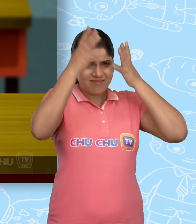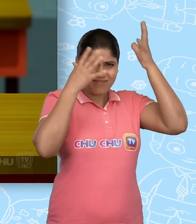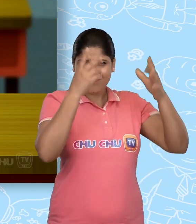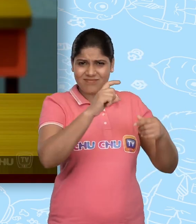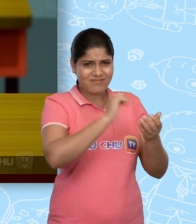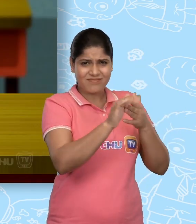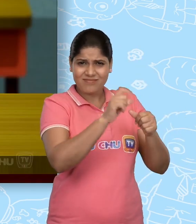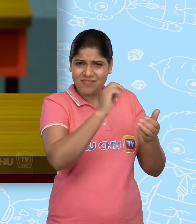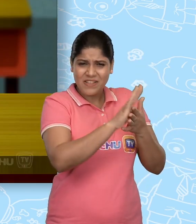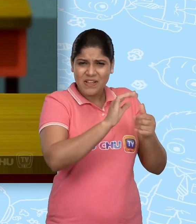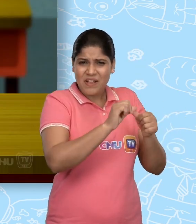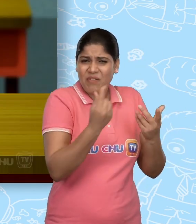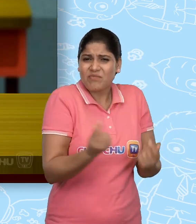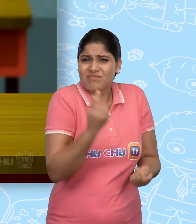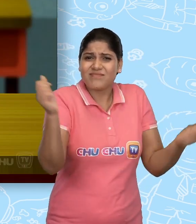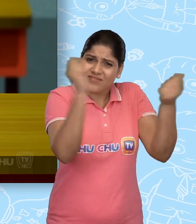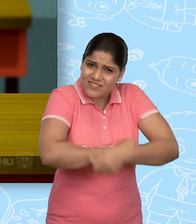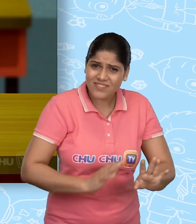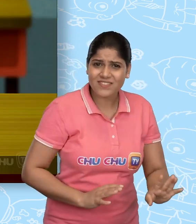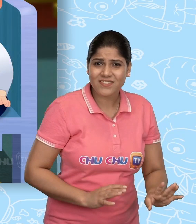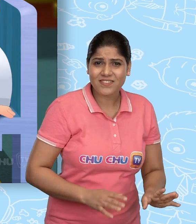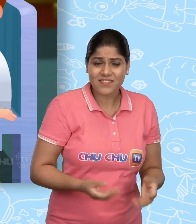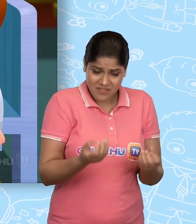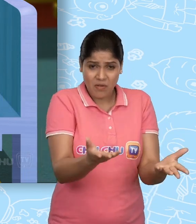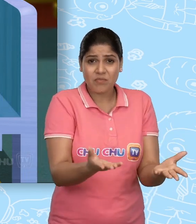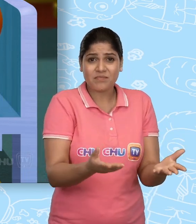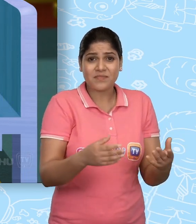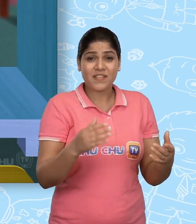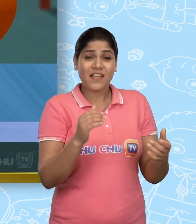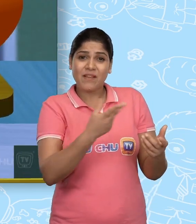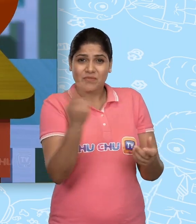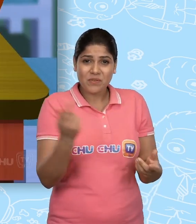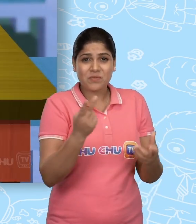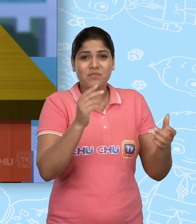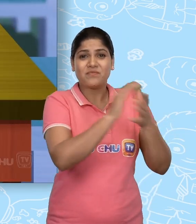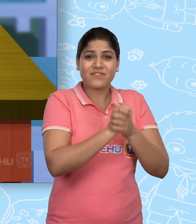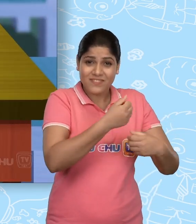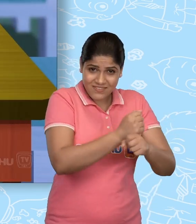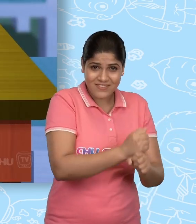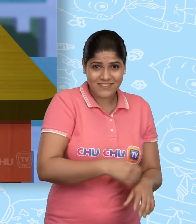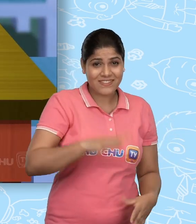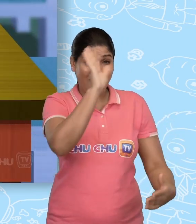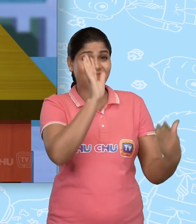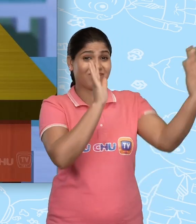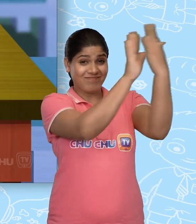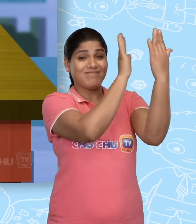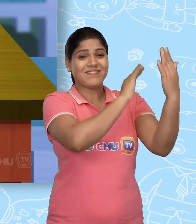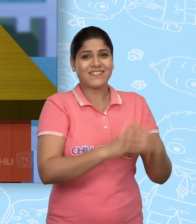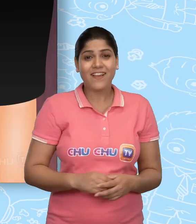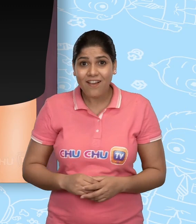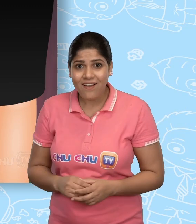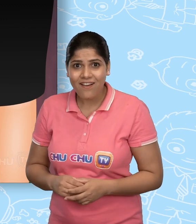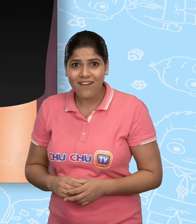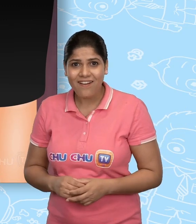फिक्र मत करो चाचा, वो तो एक एक्सीडेंट था। चलो आओ, अब हम दोनों दोस्त बन जाते हैं। हाई